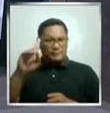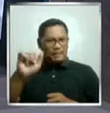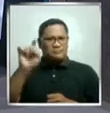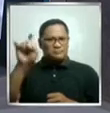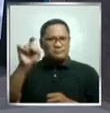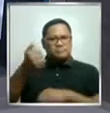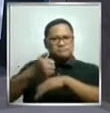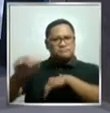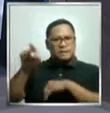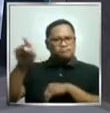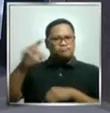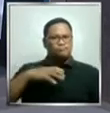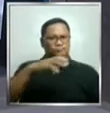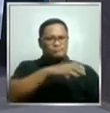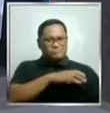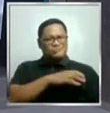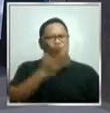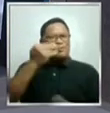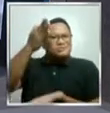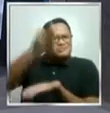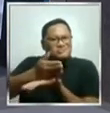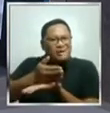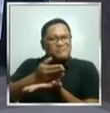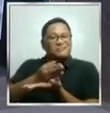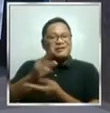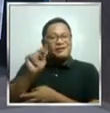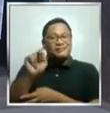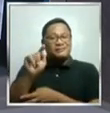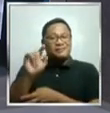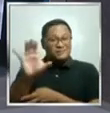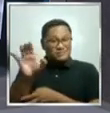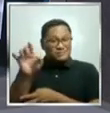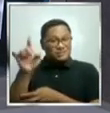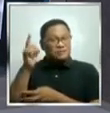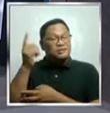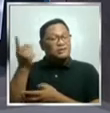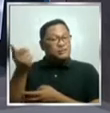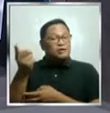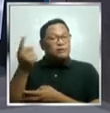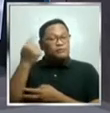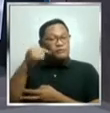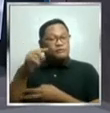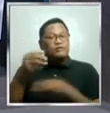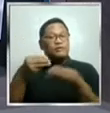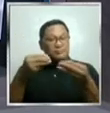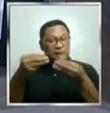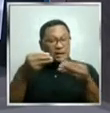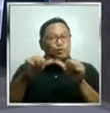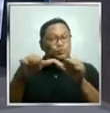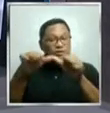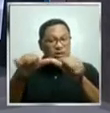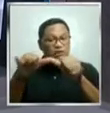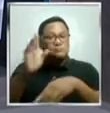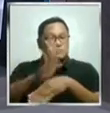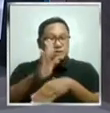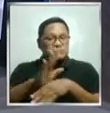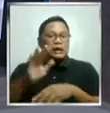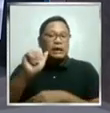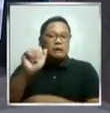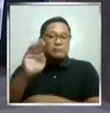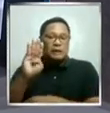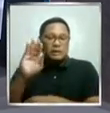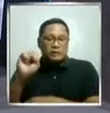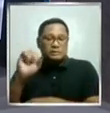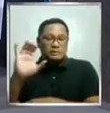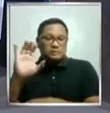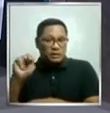dapat sisihin kung bakit pinatigil ng National Telecommunications Commission ang operasyon ng ABS-CBN. Hindi raw kasi